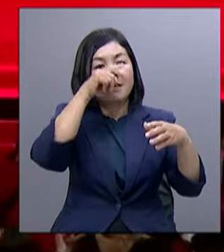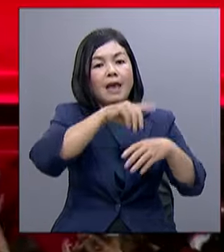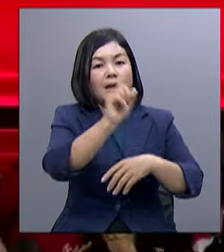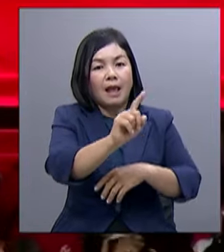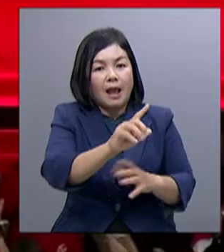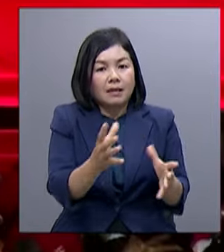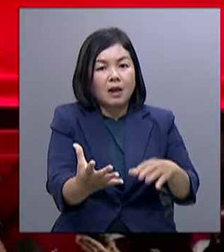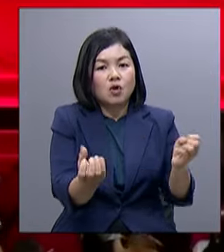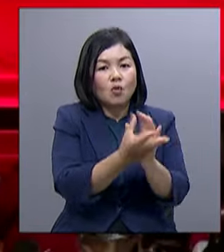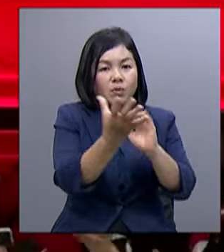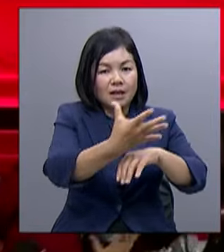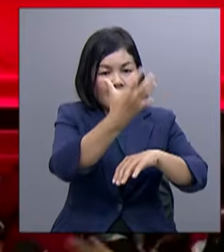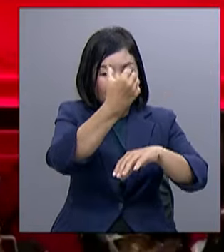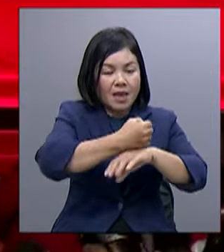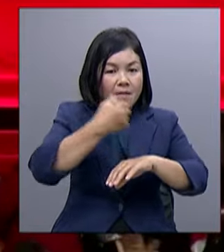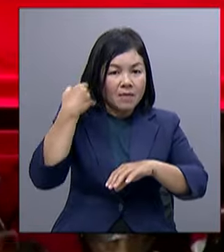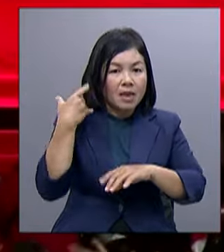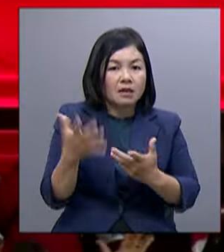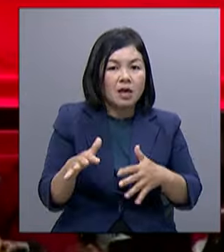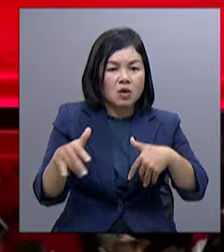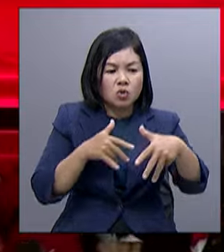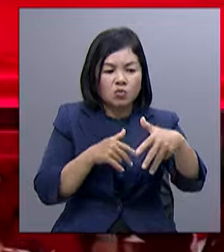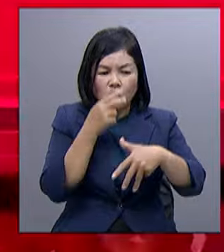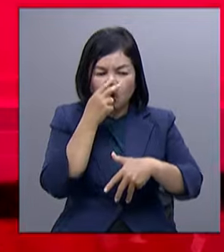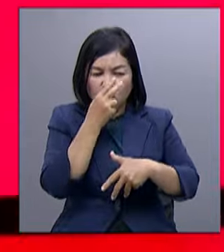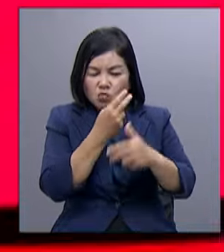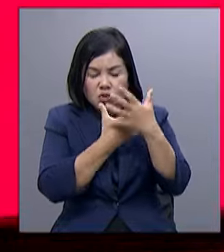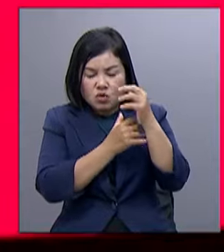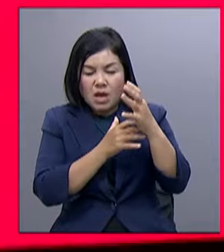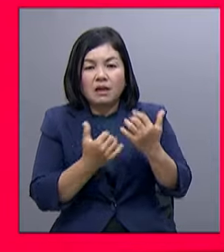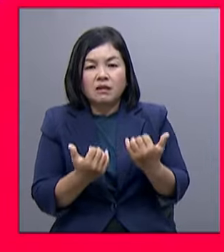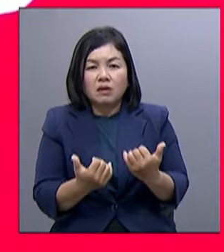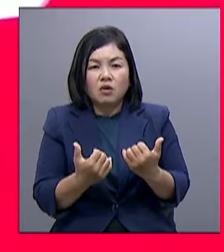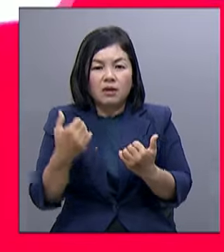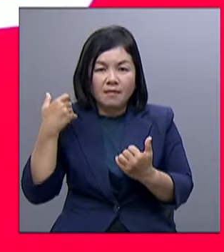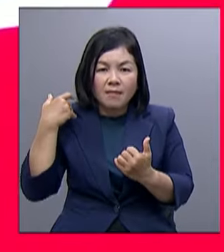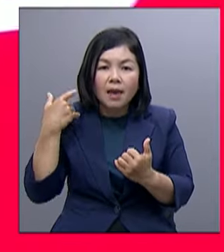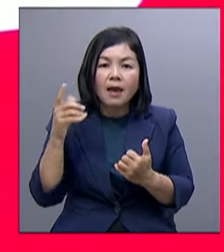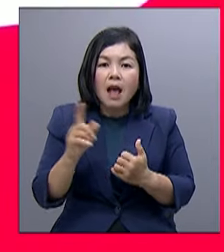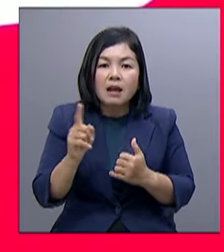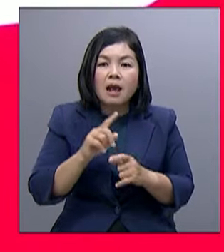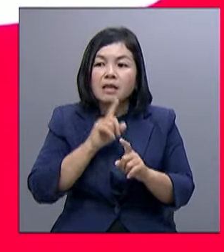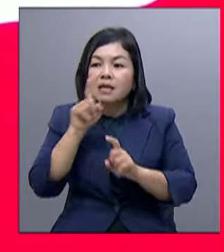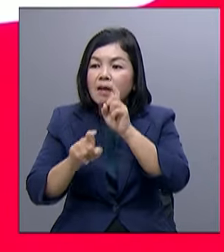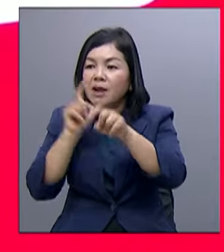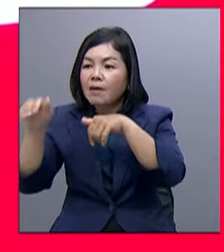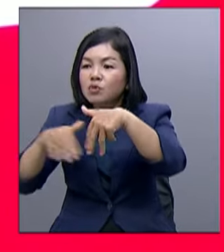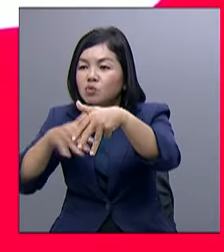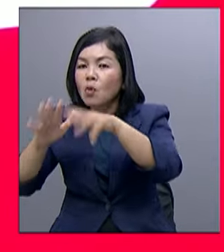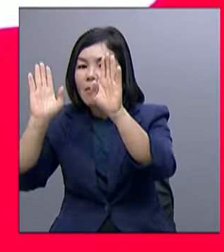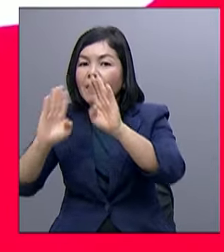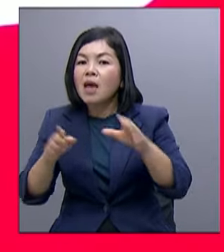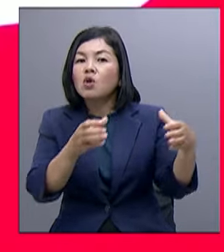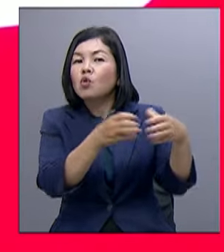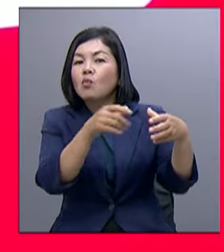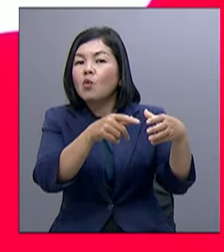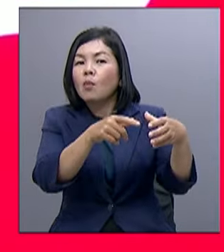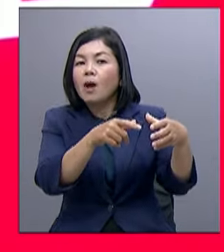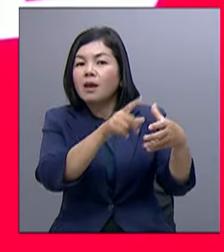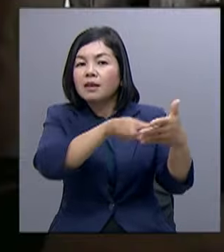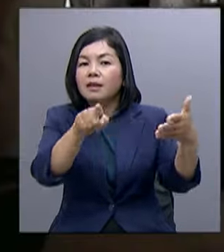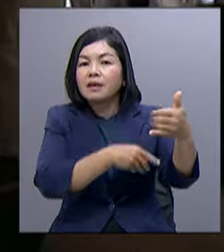ผลต่อคะแนนนิยมมันเกิดค่อนข้างชัดแล้วเหมือนกันนะคะเพราะถ้าเกิดว่าไปดูโพธไม่ว่าจะเป็นนนิด้าโพธที่คะแนนนิยม